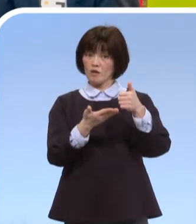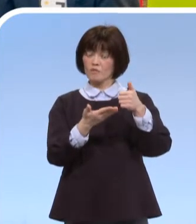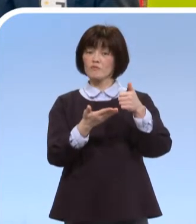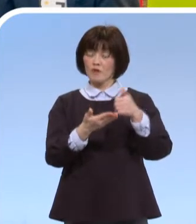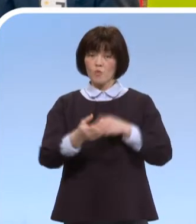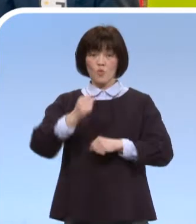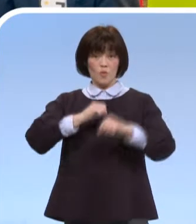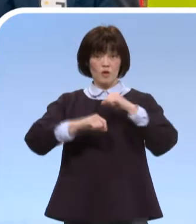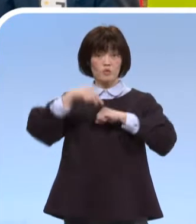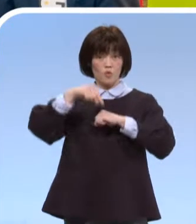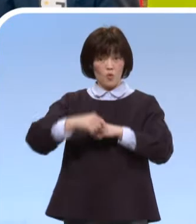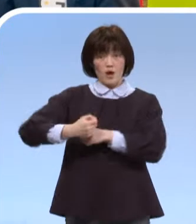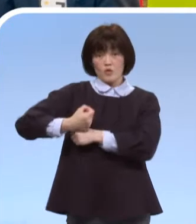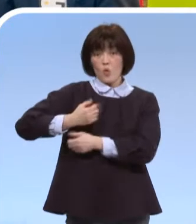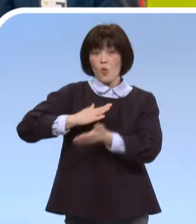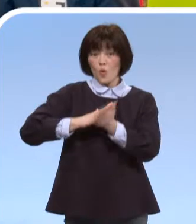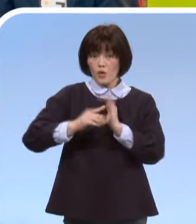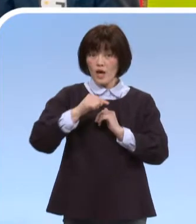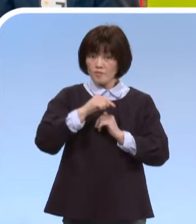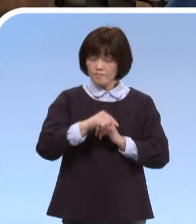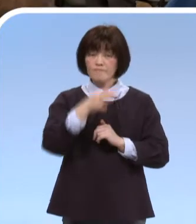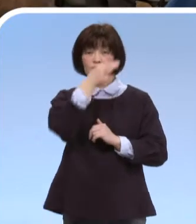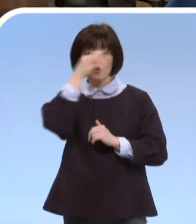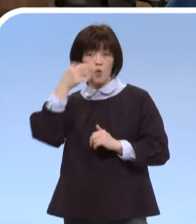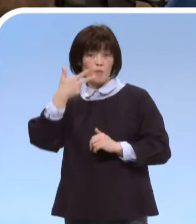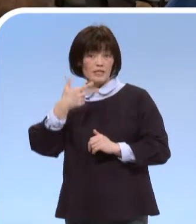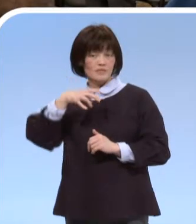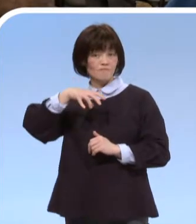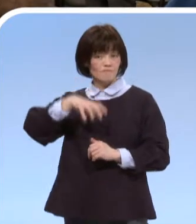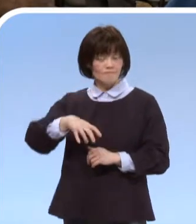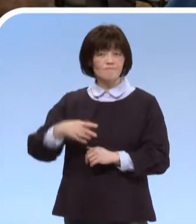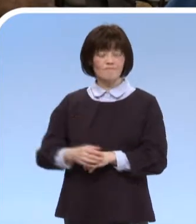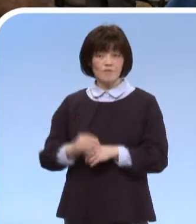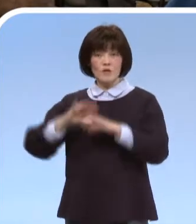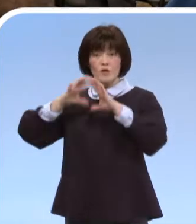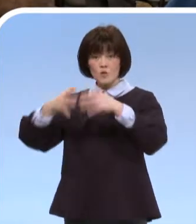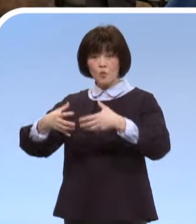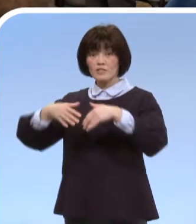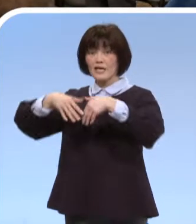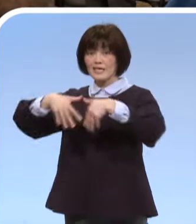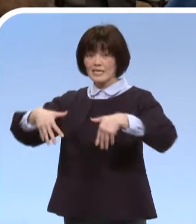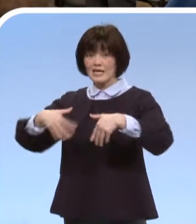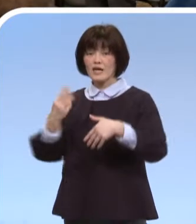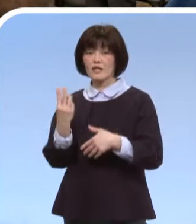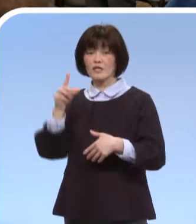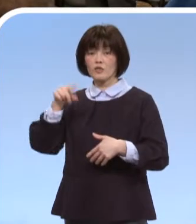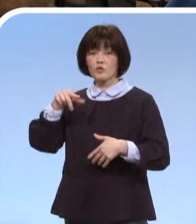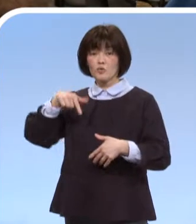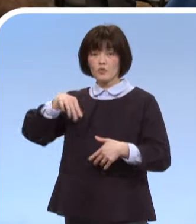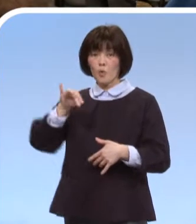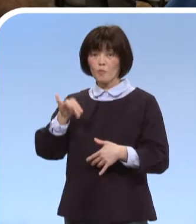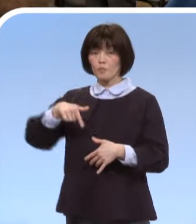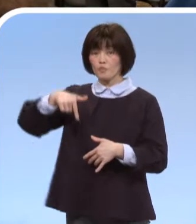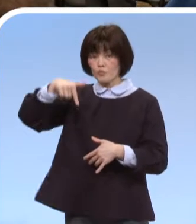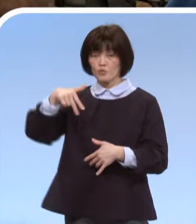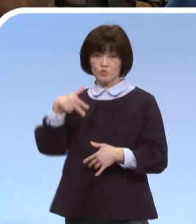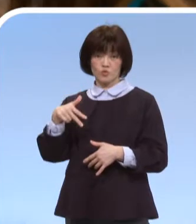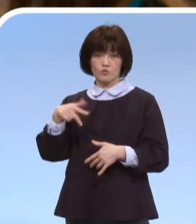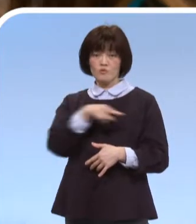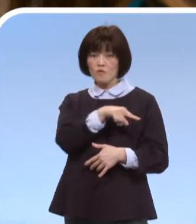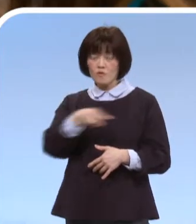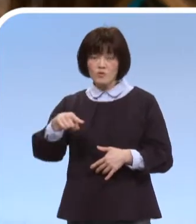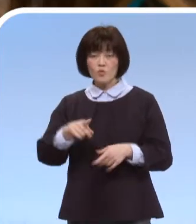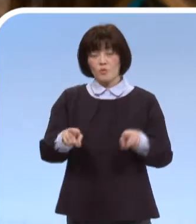の活動で兵庫県、神戸市、そして国際機関ユノップスが連携して実施するグローバル